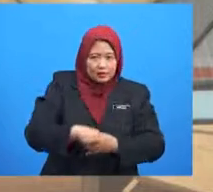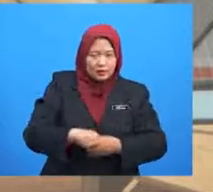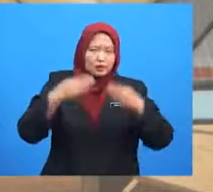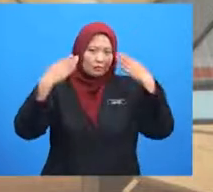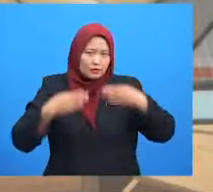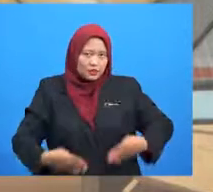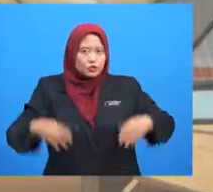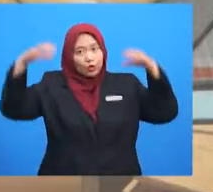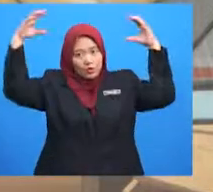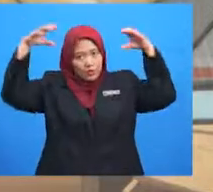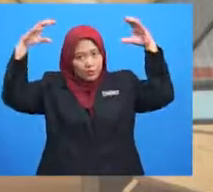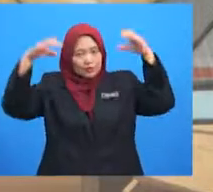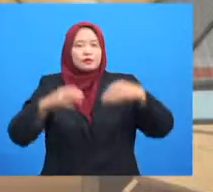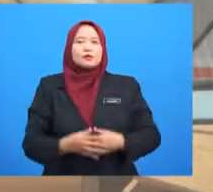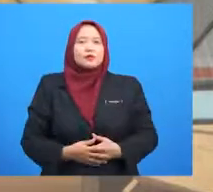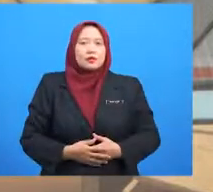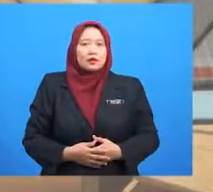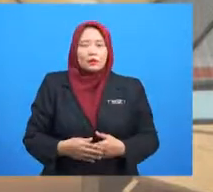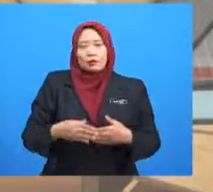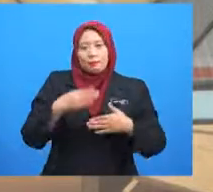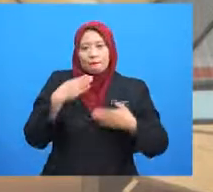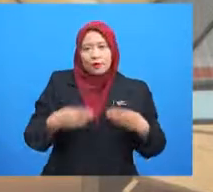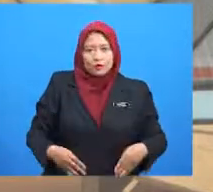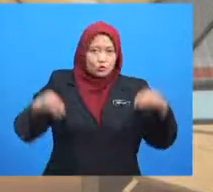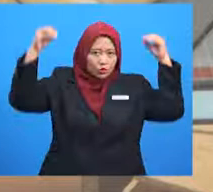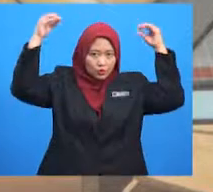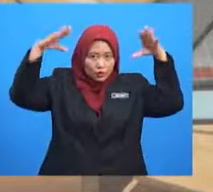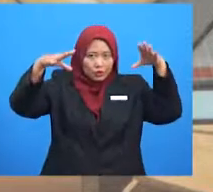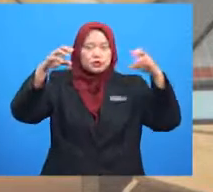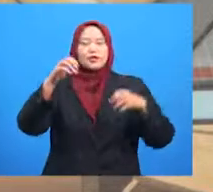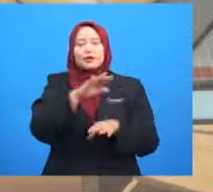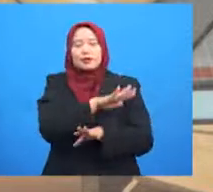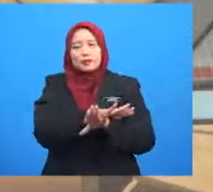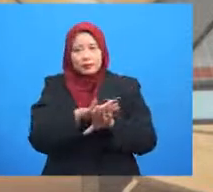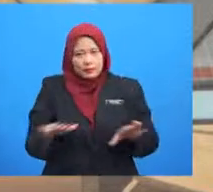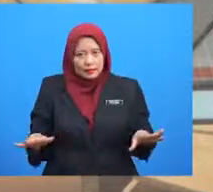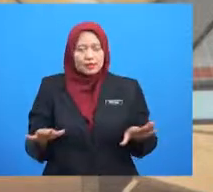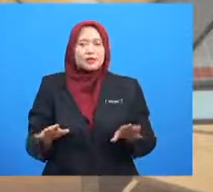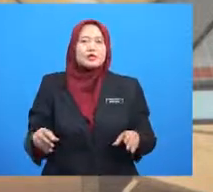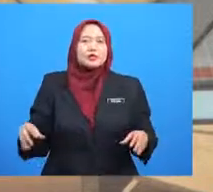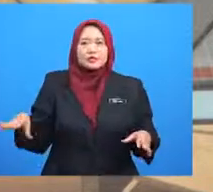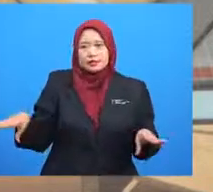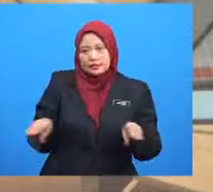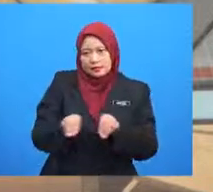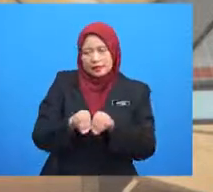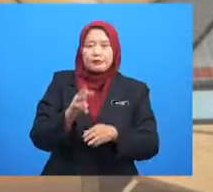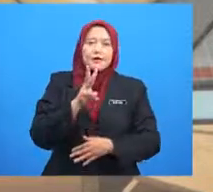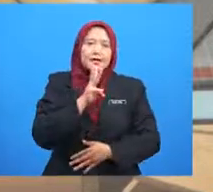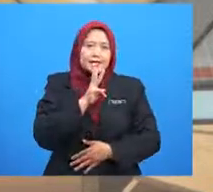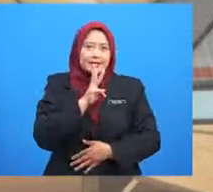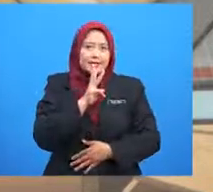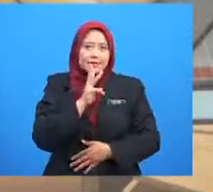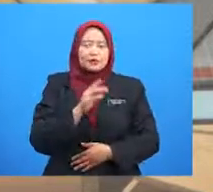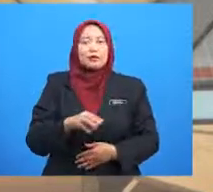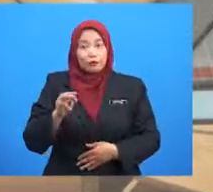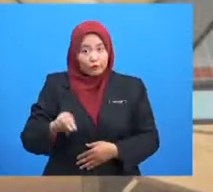itu tidak menyerap air. Sekarang, murid-murid dah faham kan? Bagus.